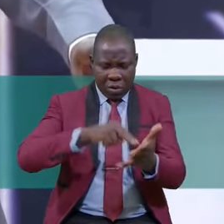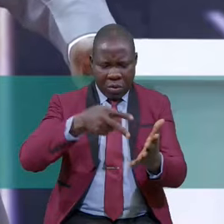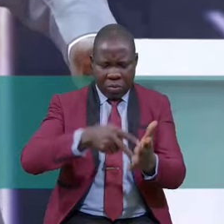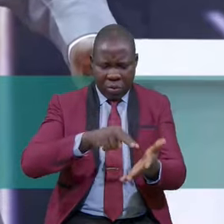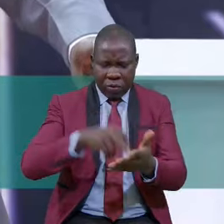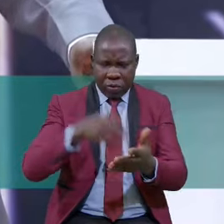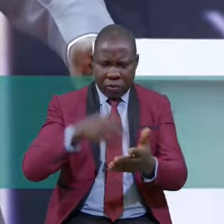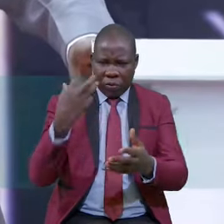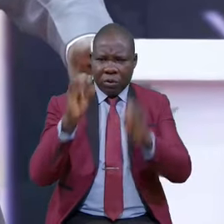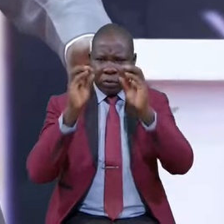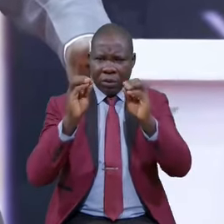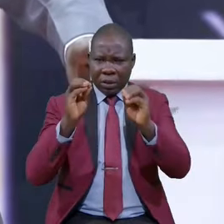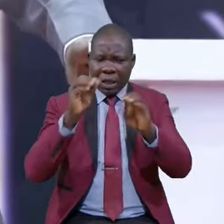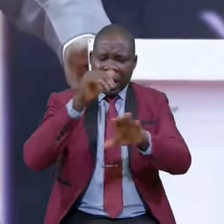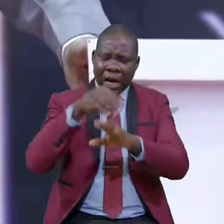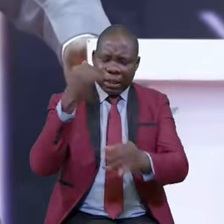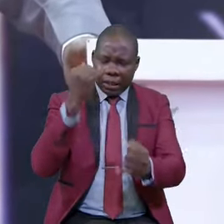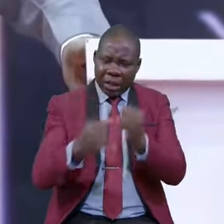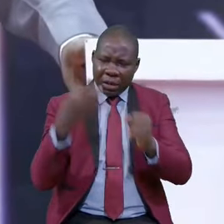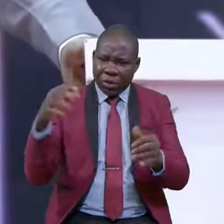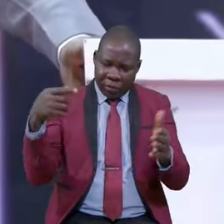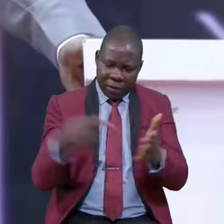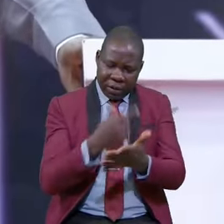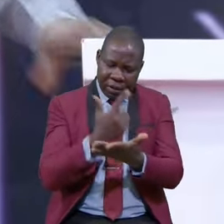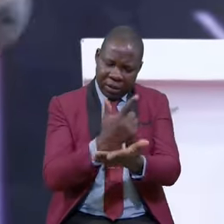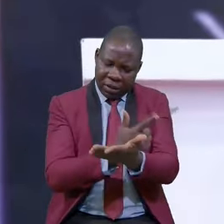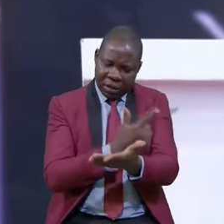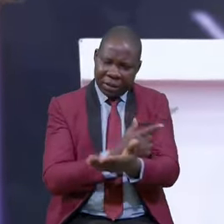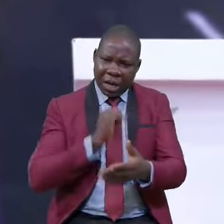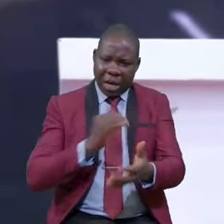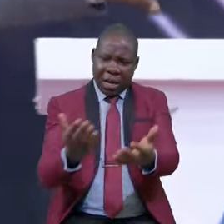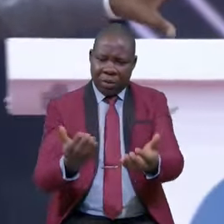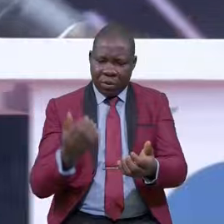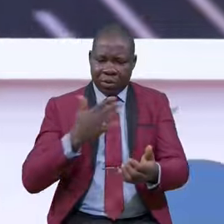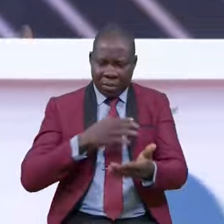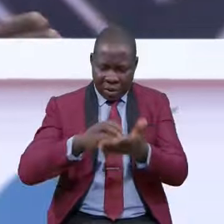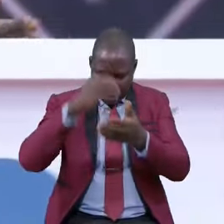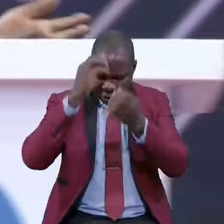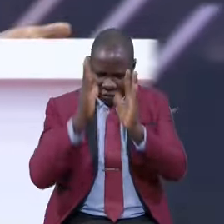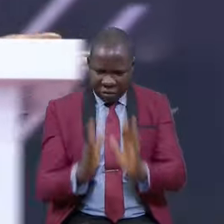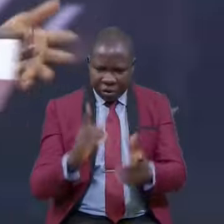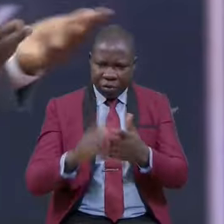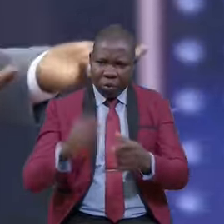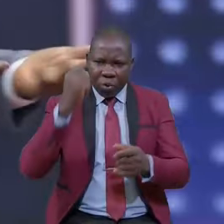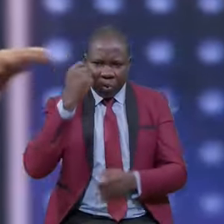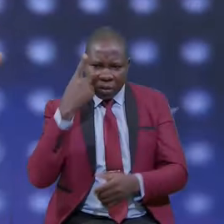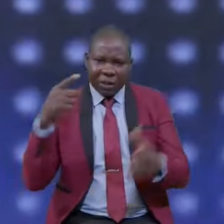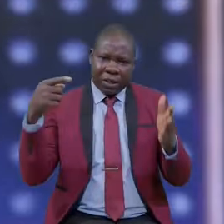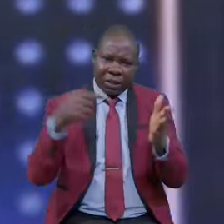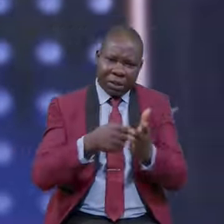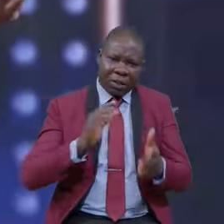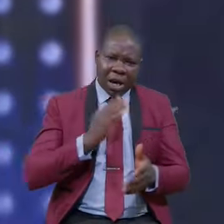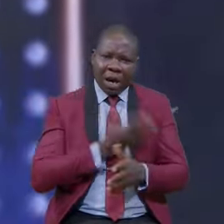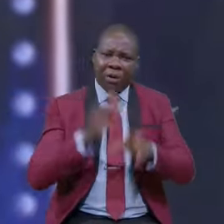Et je travaille pour que les élèves puissent atteindre tel niveau. Our teachers at school, they have a